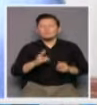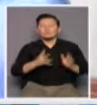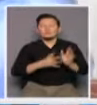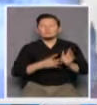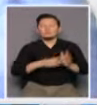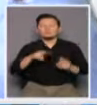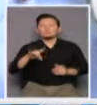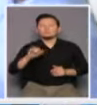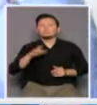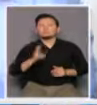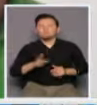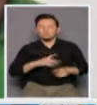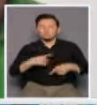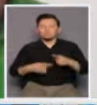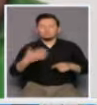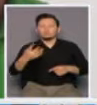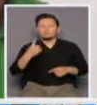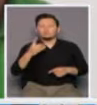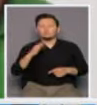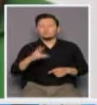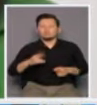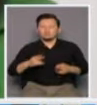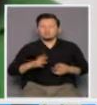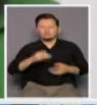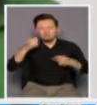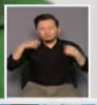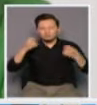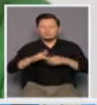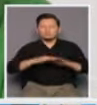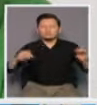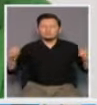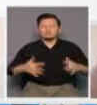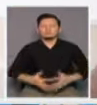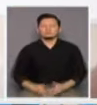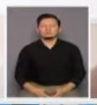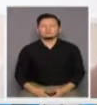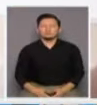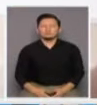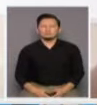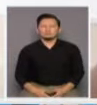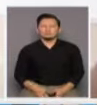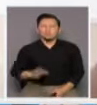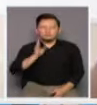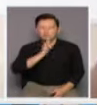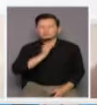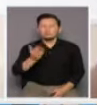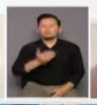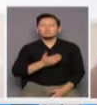отыр. Ақжаулықты ананың ғасырлық тойына жан жақтағы ұрпағы жиналды. Үлкен анамыздың жасын берсін